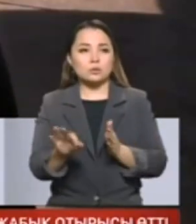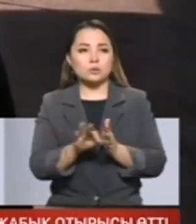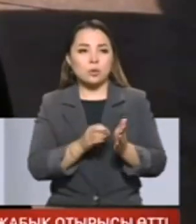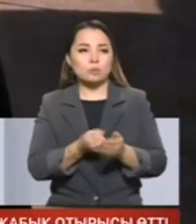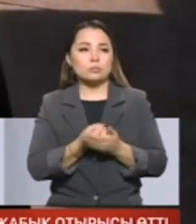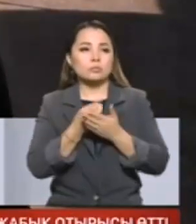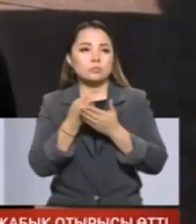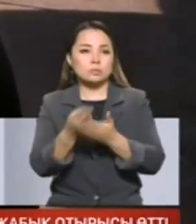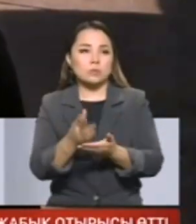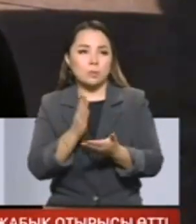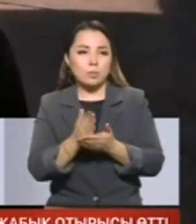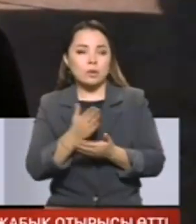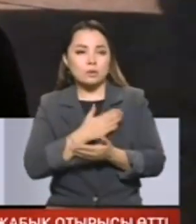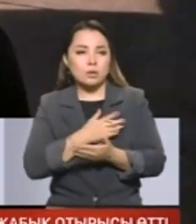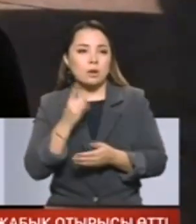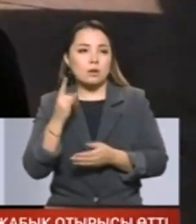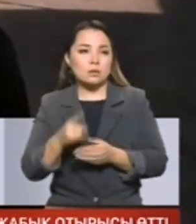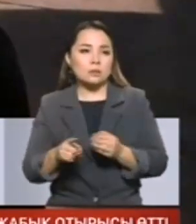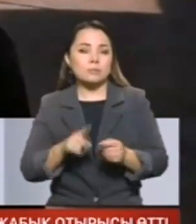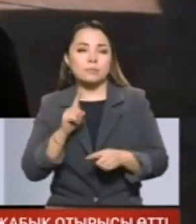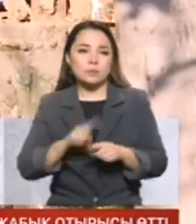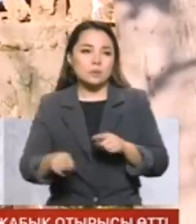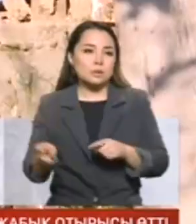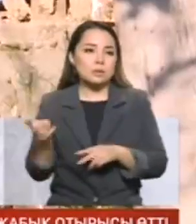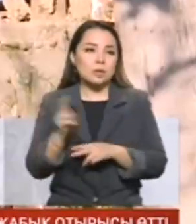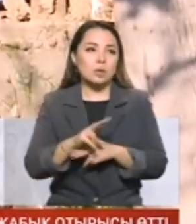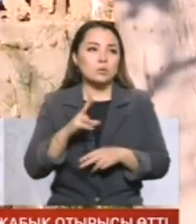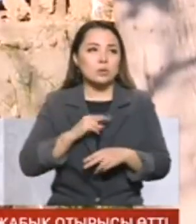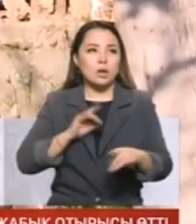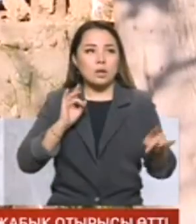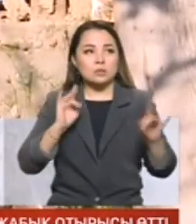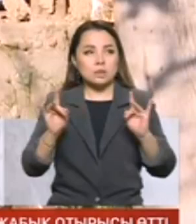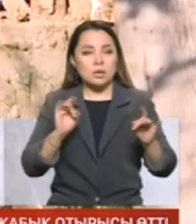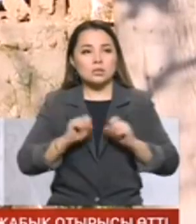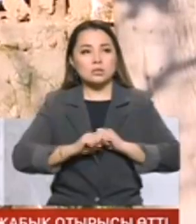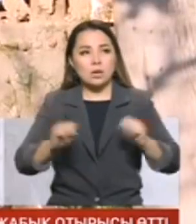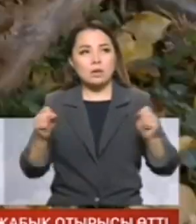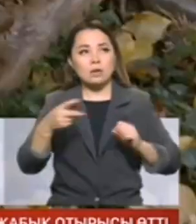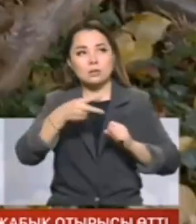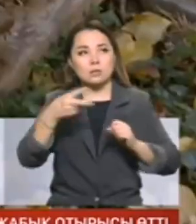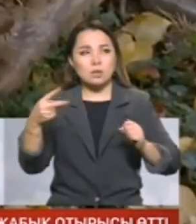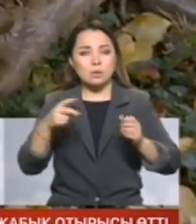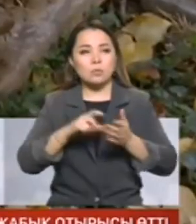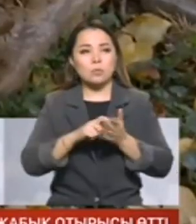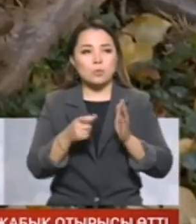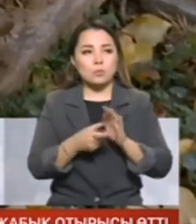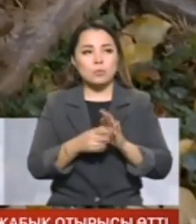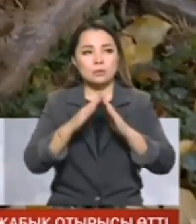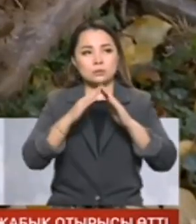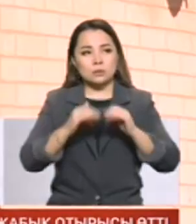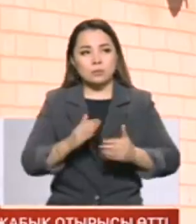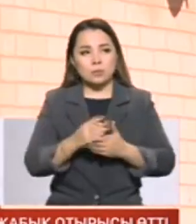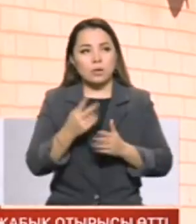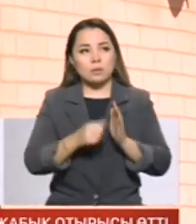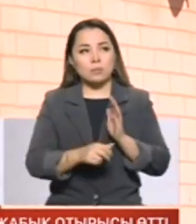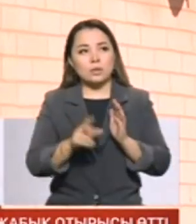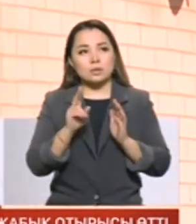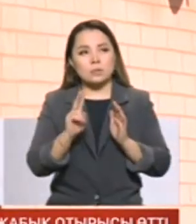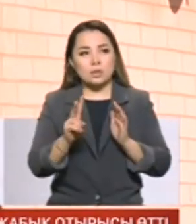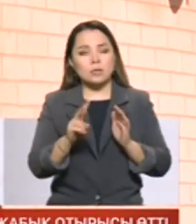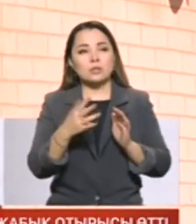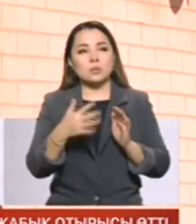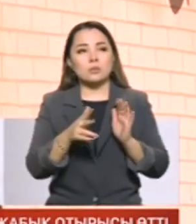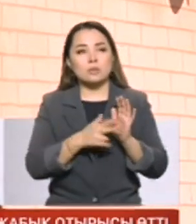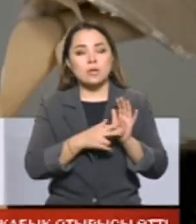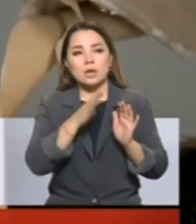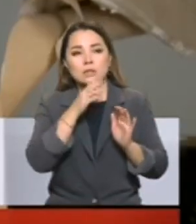деп звондағаннан кейін қаладан біз таксимен қызым екеуміз келдік. Жарылыстан үйдің екі бөлмесінің шатыры опырылып жерге түскен 62 және 58 жастағы